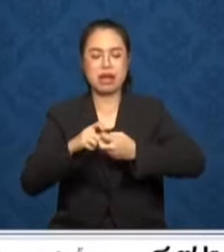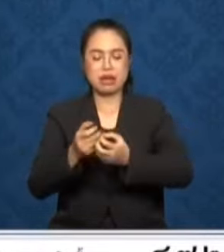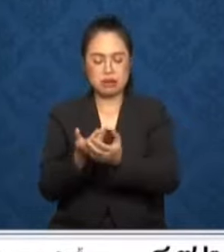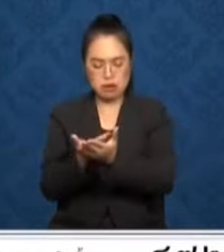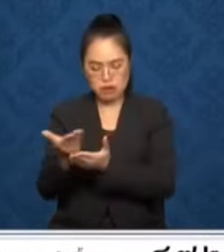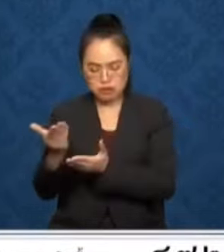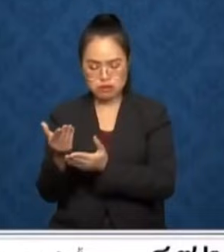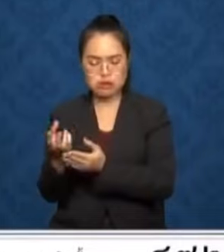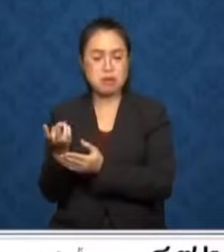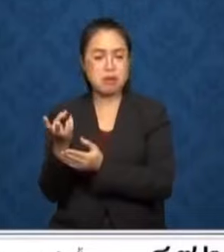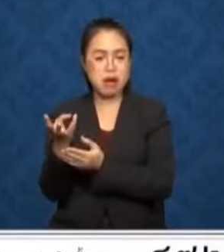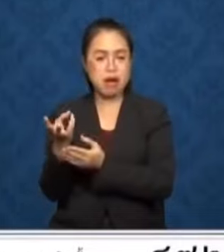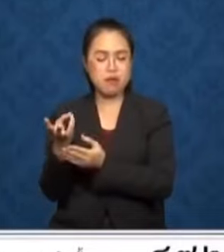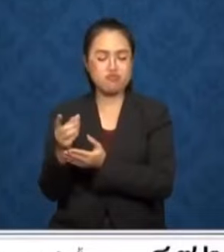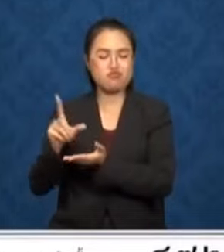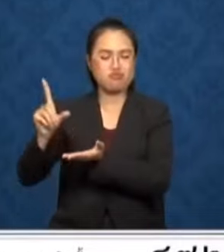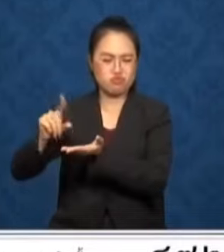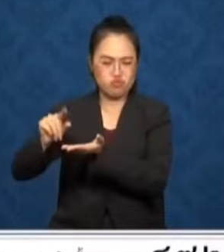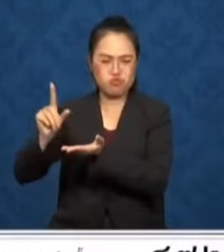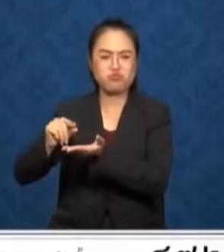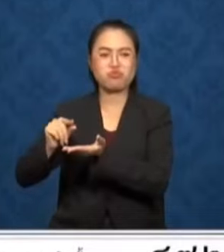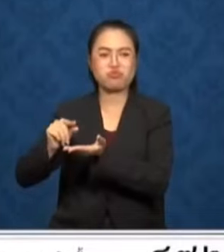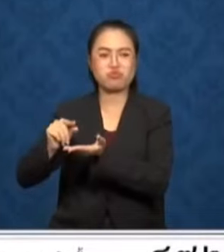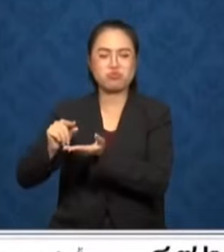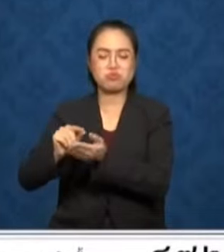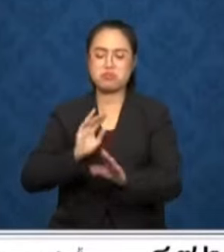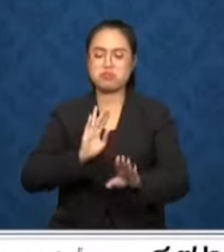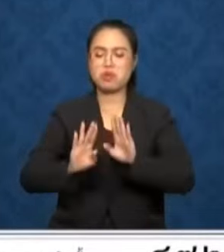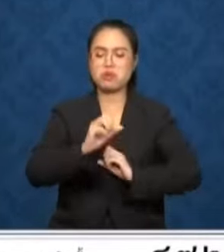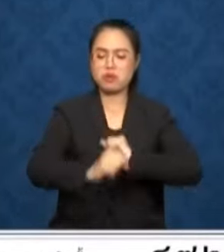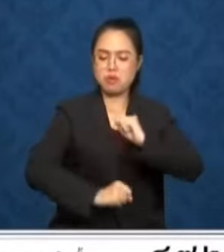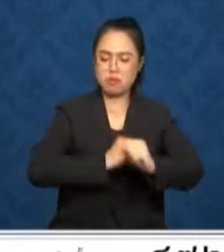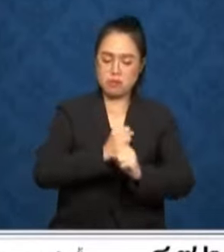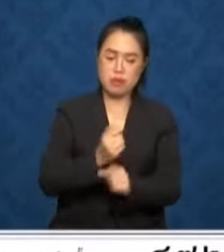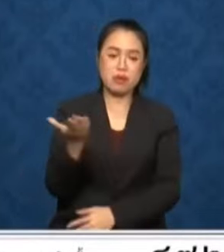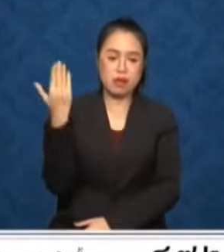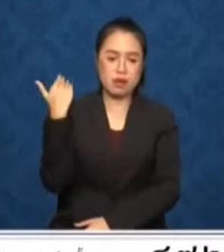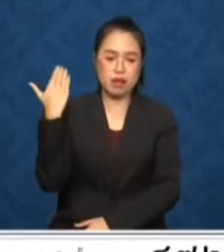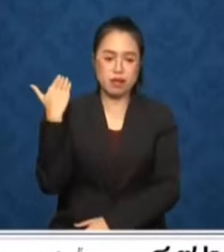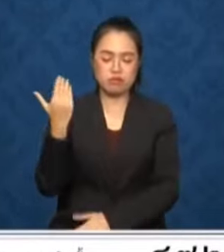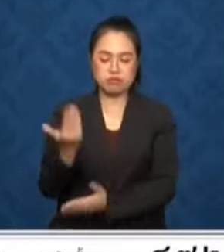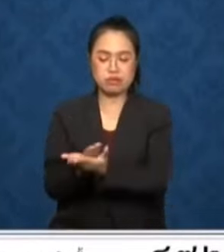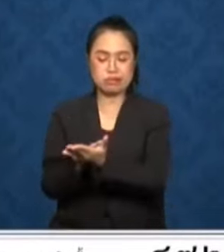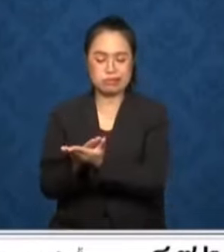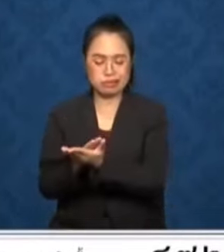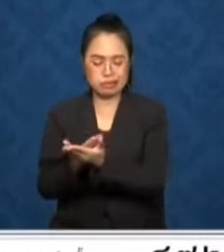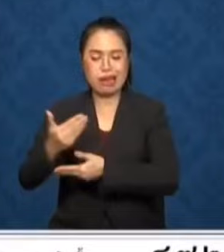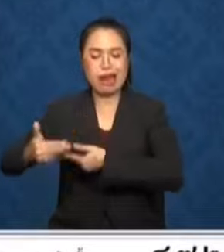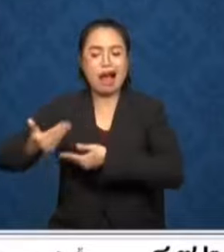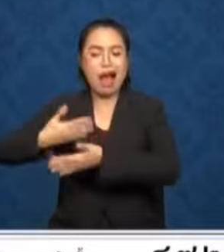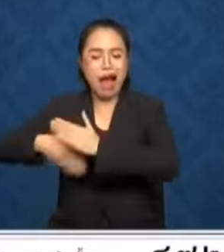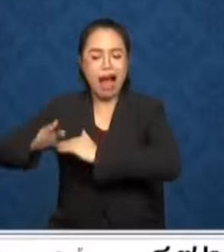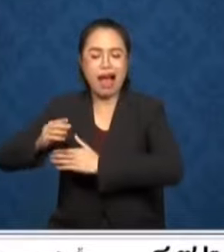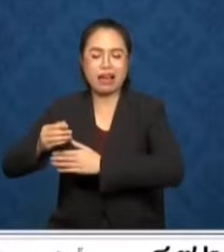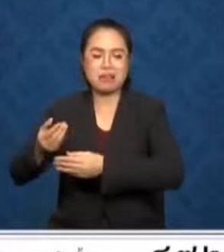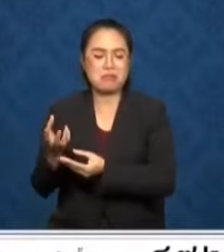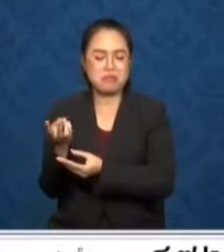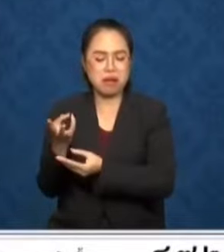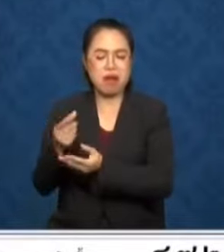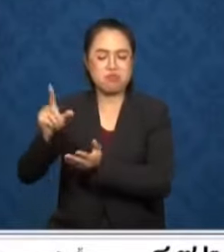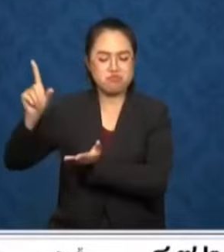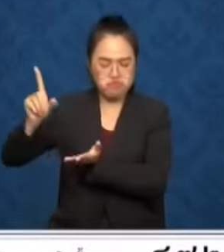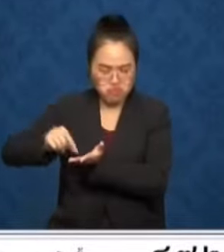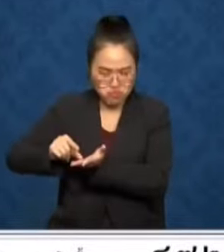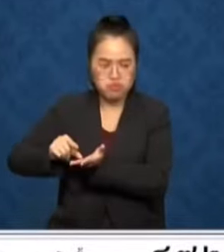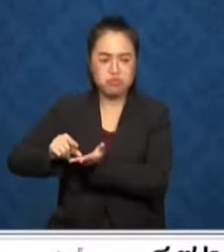ที่ตั้งต้นไว้ไม่สงมากนะฮะเมอเทียบกบปีที่ผ่านมา ถือวาราคารับซื้อต่ำกวาเดิมอกฆ่าดีฉันขอ กั